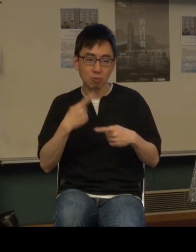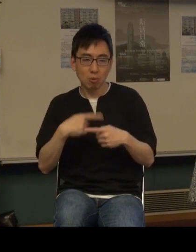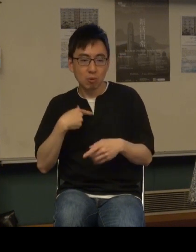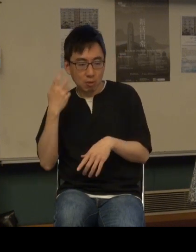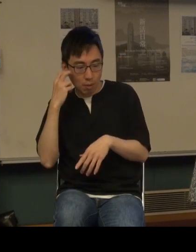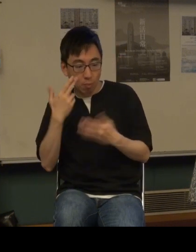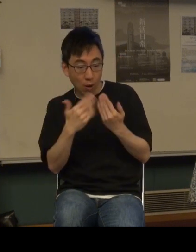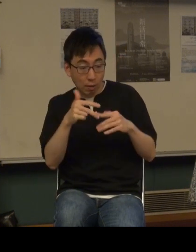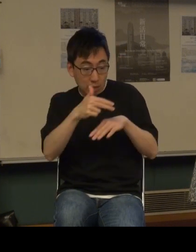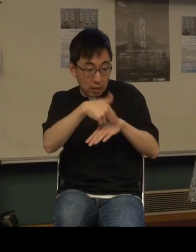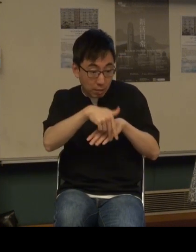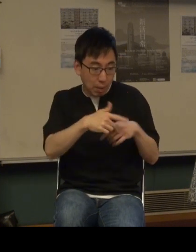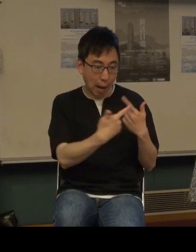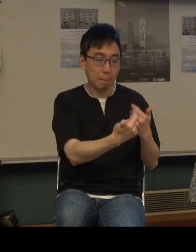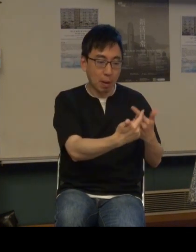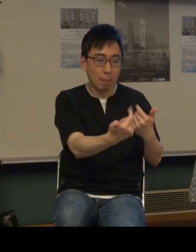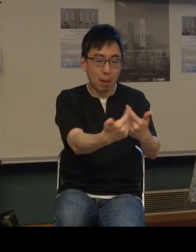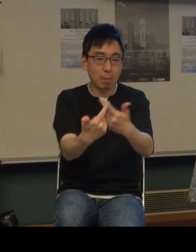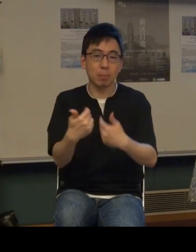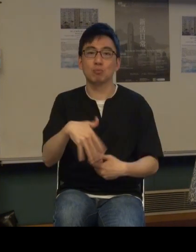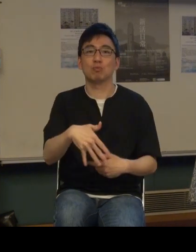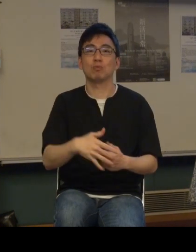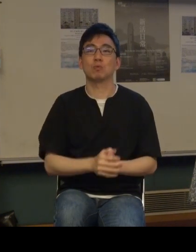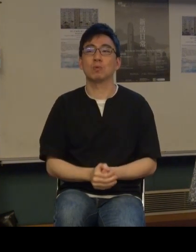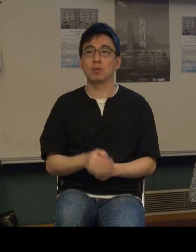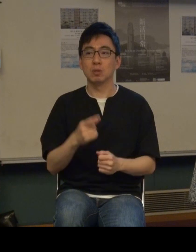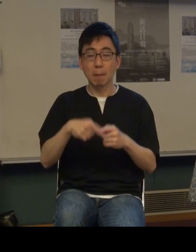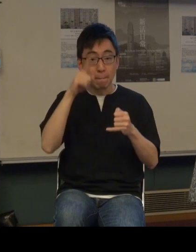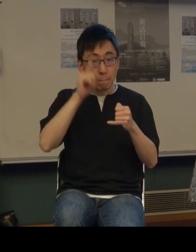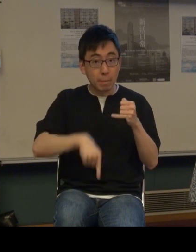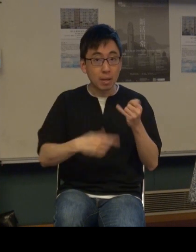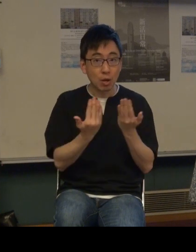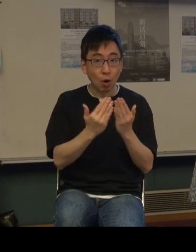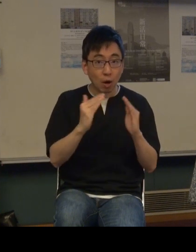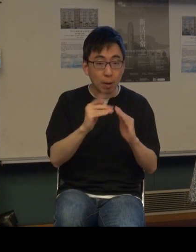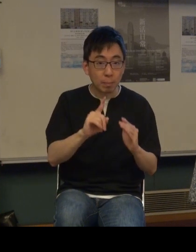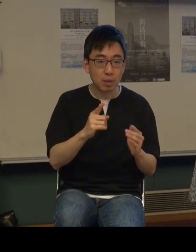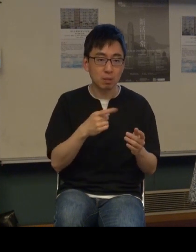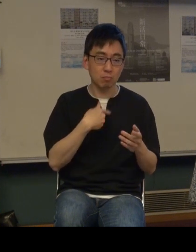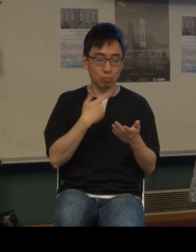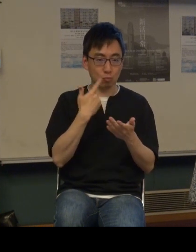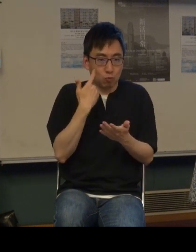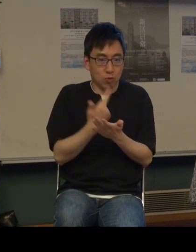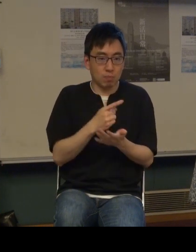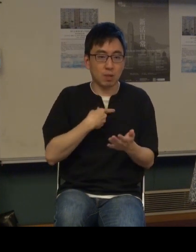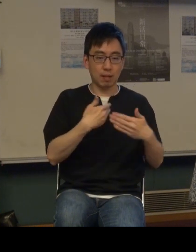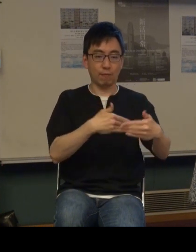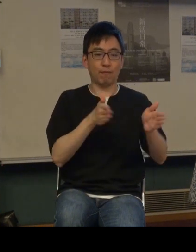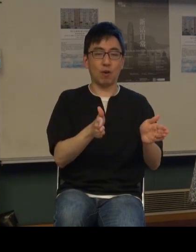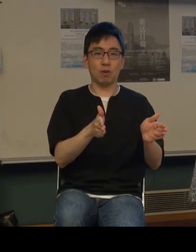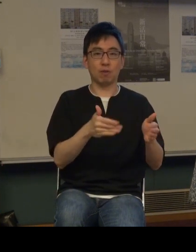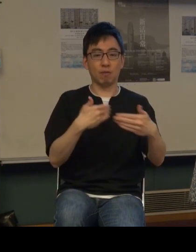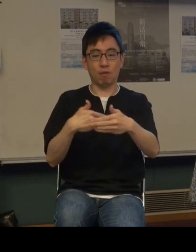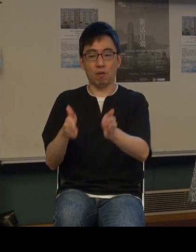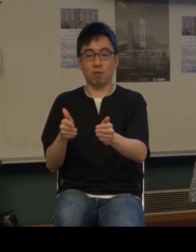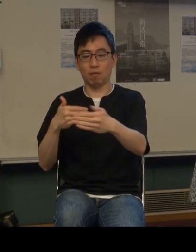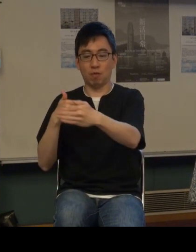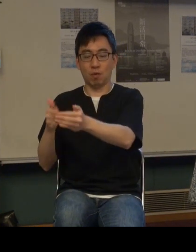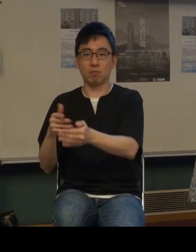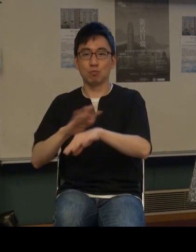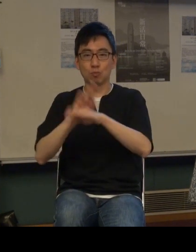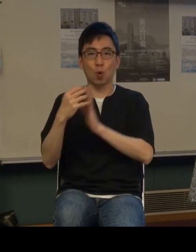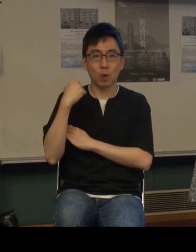校，而得出嚟嘅結果咧就係話呢間學校佢係好著重一個方形嘅體量啦，每一個功能佢獨立成為一個方